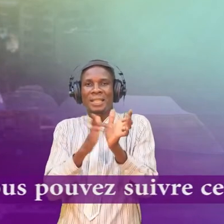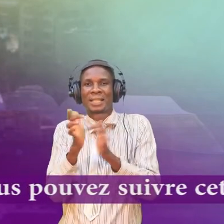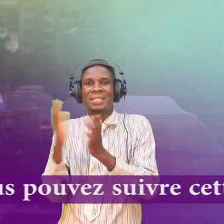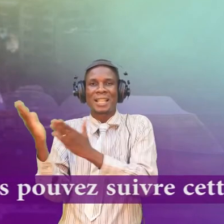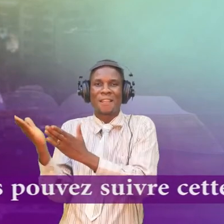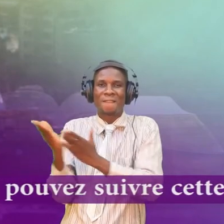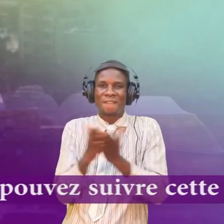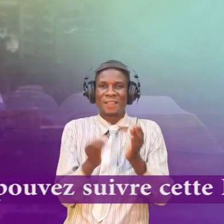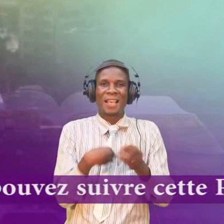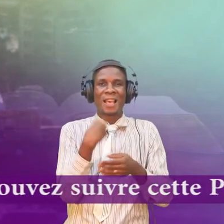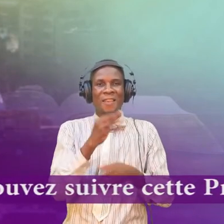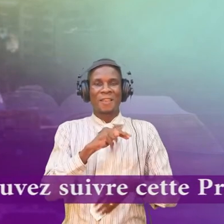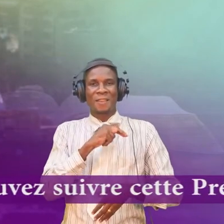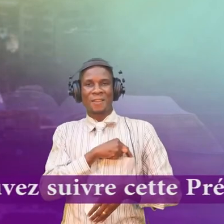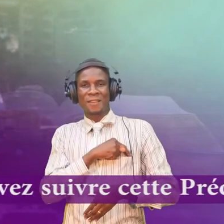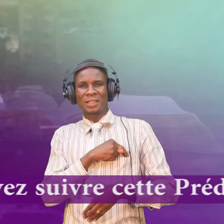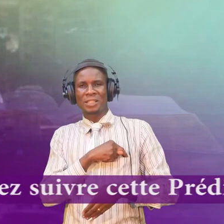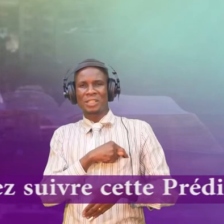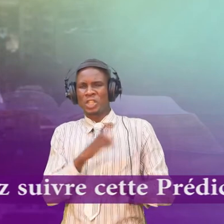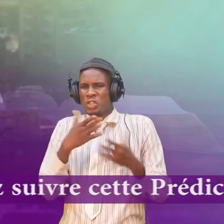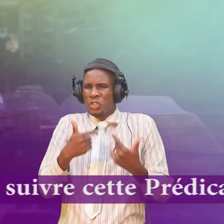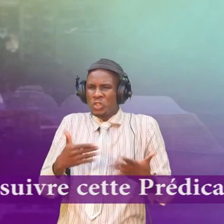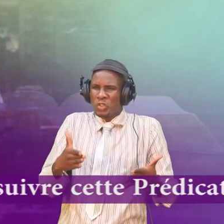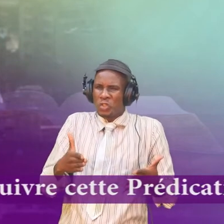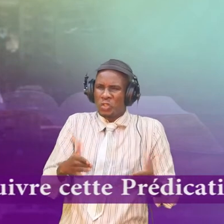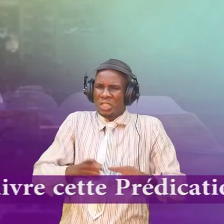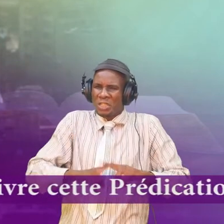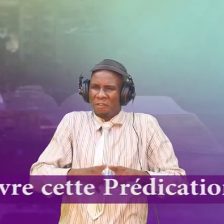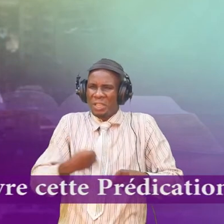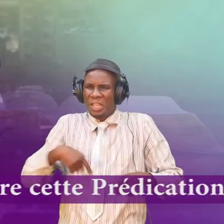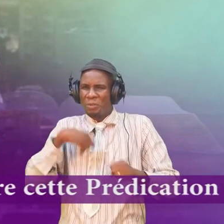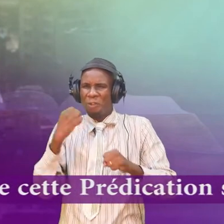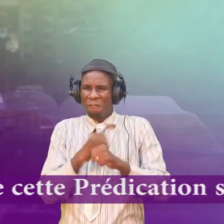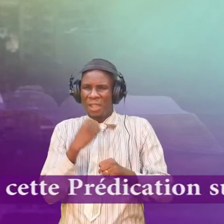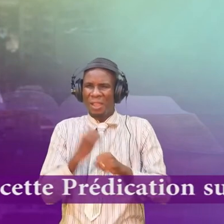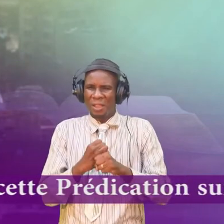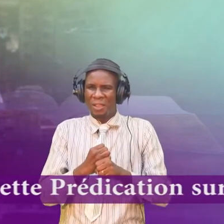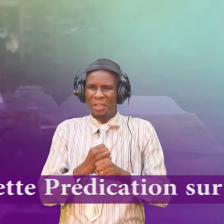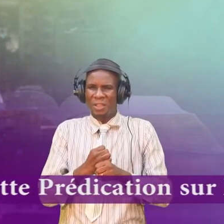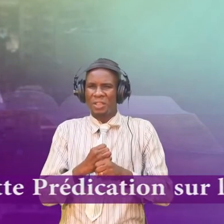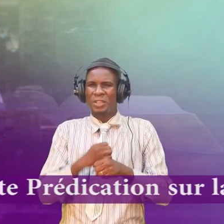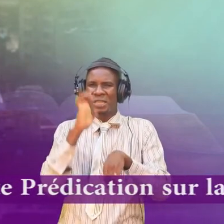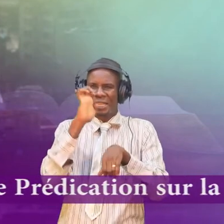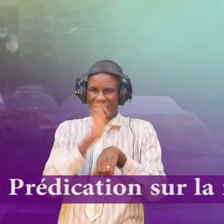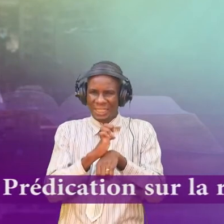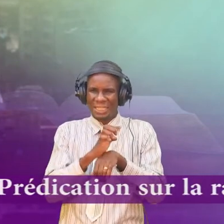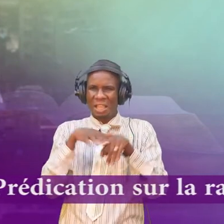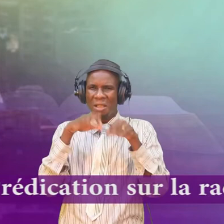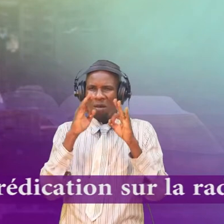matendo ya Yesu Kristo. Na Mungu anatualika tumtegemee yeye. Que nous puissions faire de